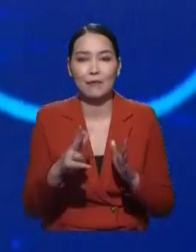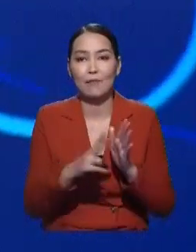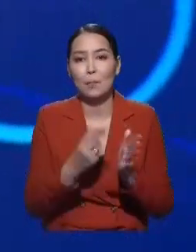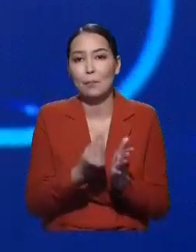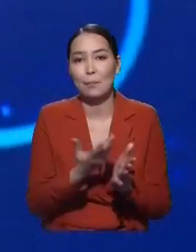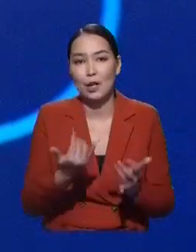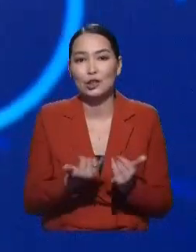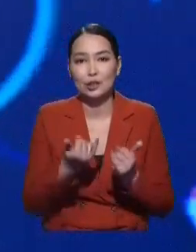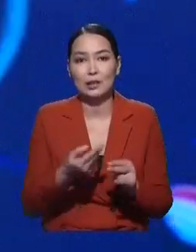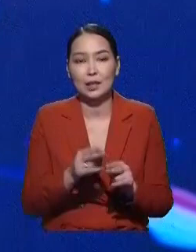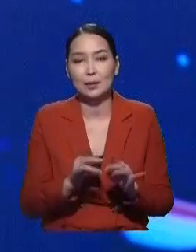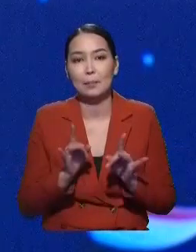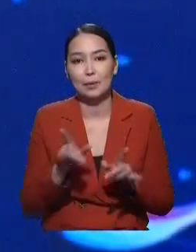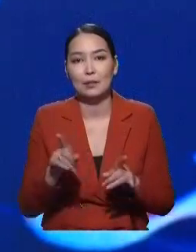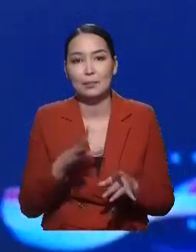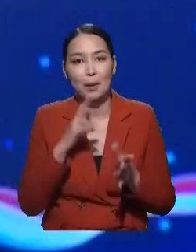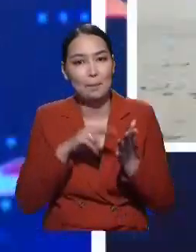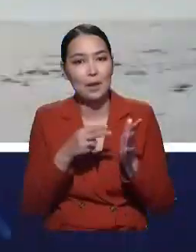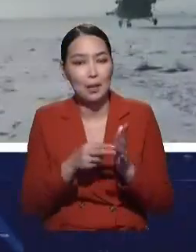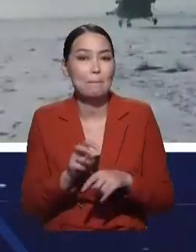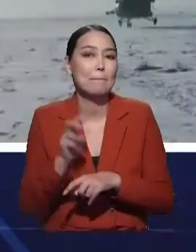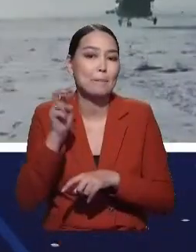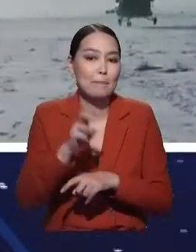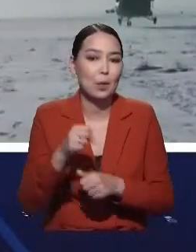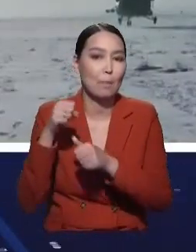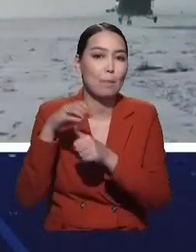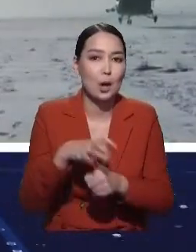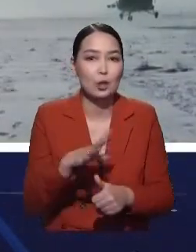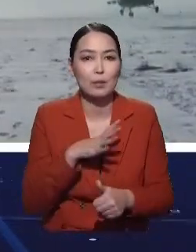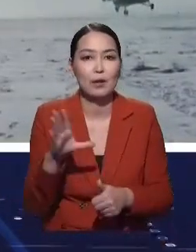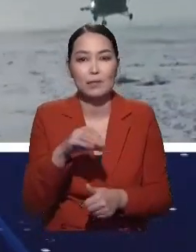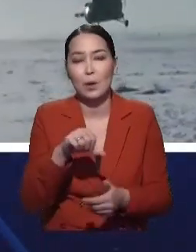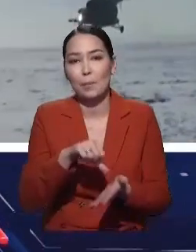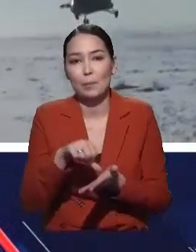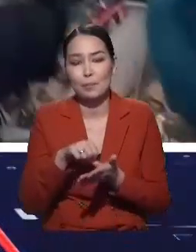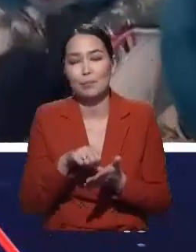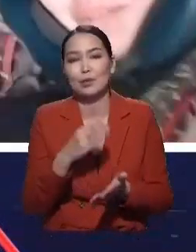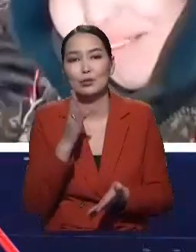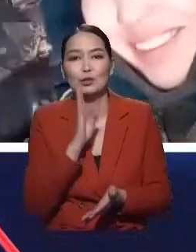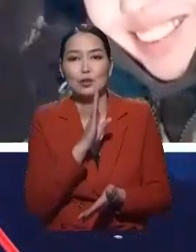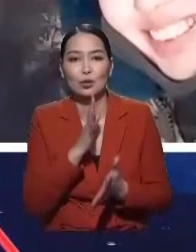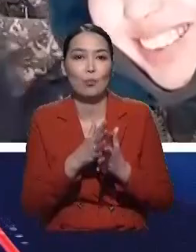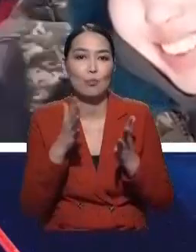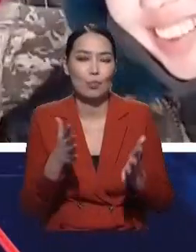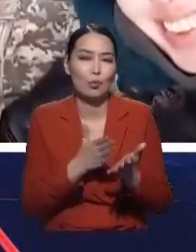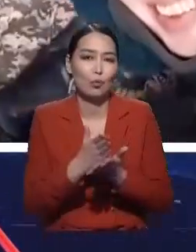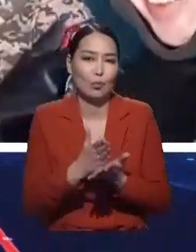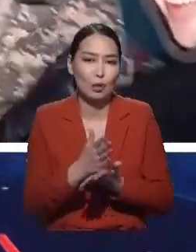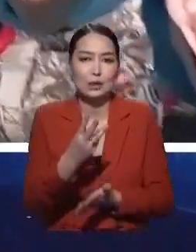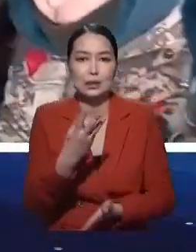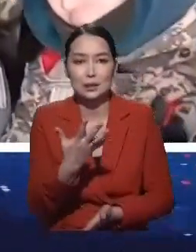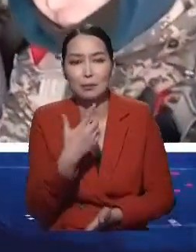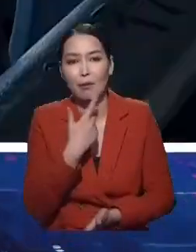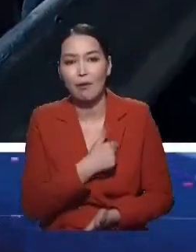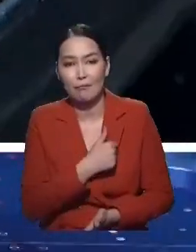В честь этого праздника они совершили плановые прыжки с парашютом. Все представительницы прекрасного пола больше года служат в 35-й